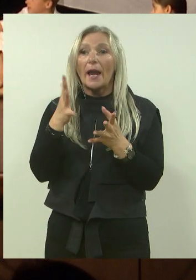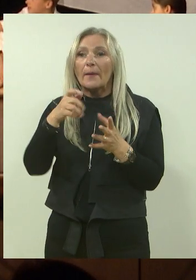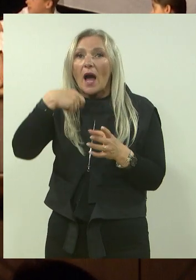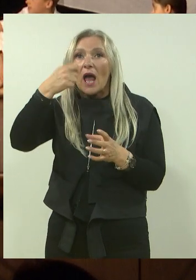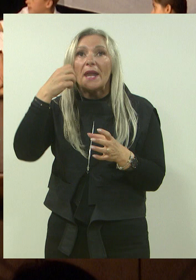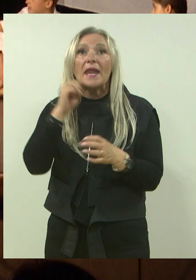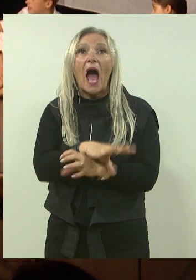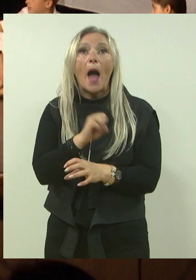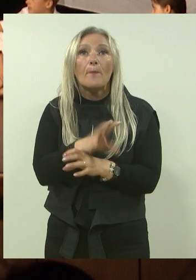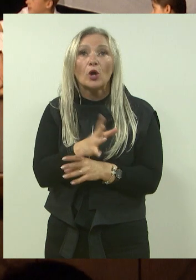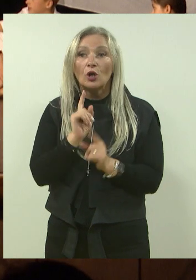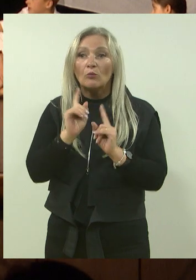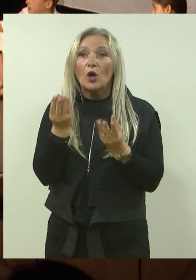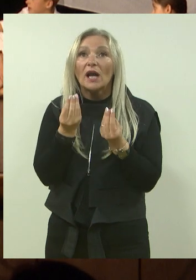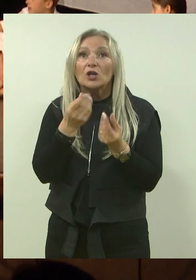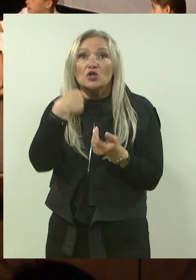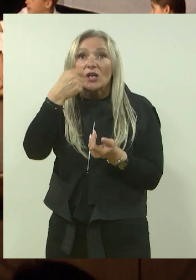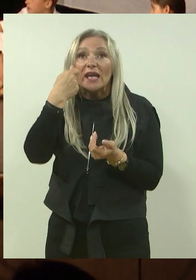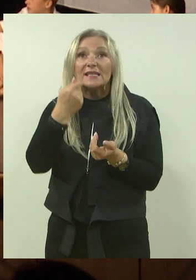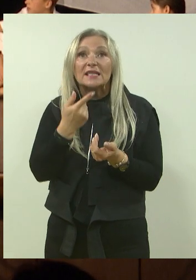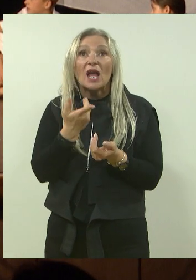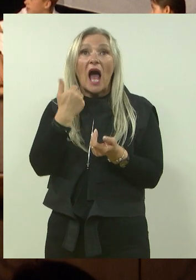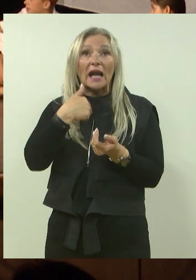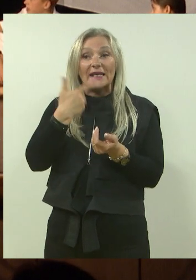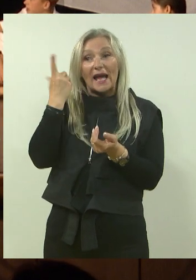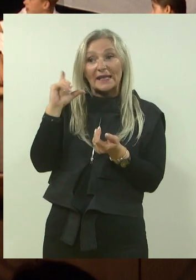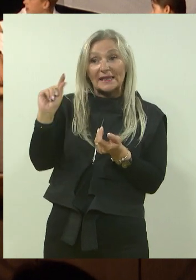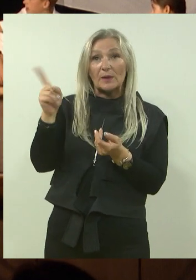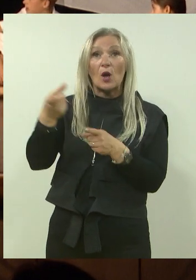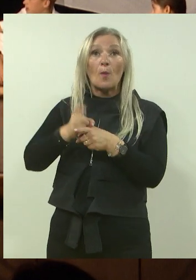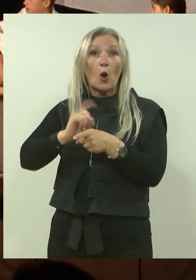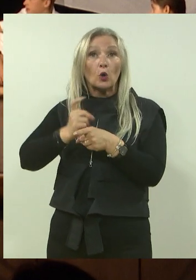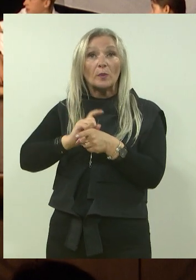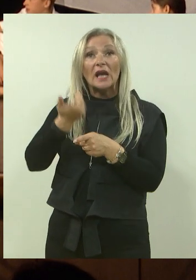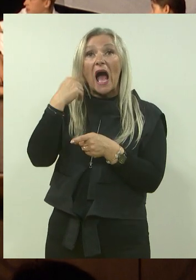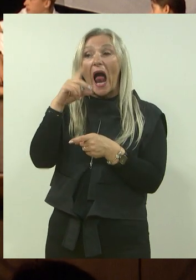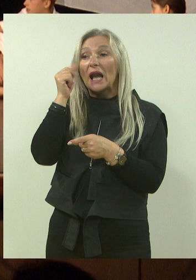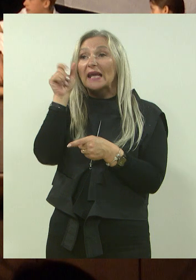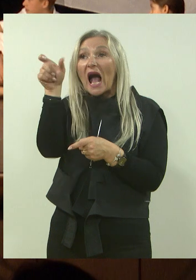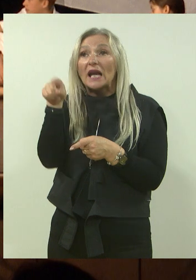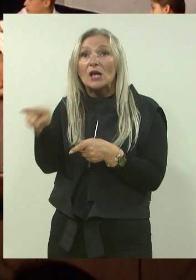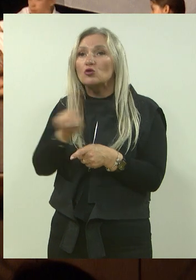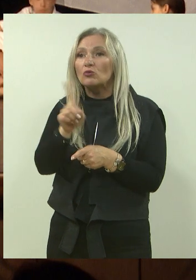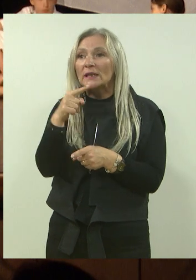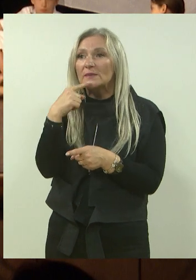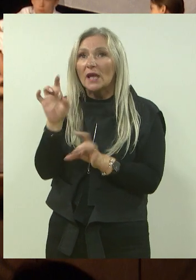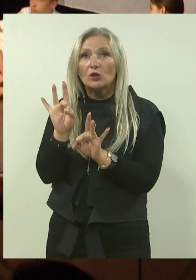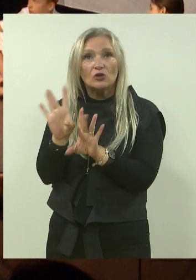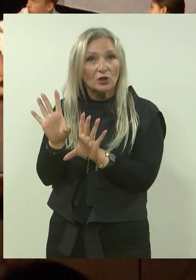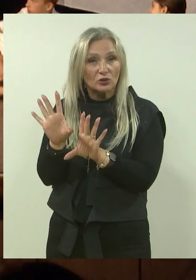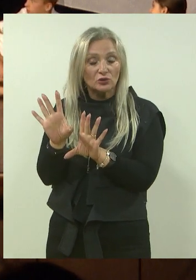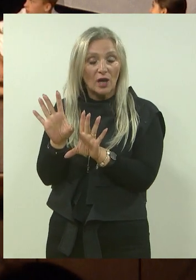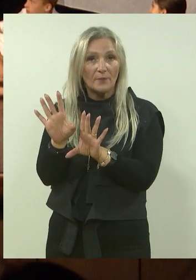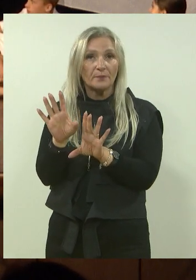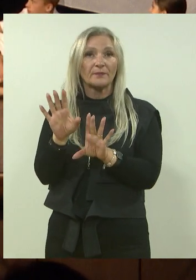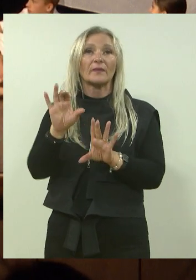neka jesti. Tak da idem po kalampera, ali ka nasu ni reći. Mi budemo rekli da si dišla do potušaka, ne? Ali